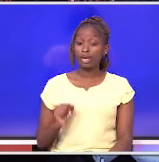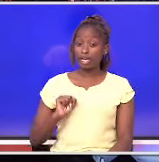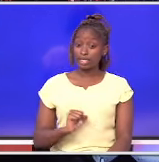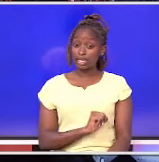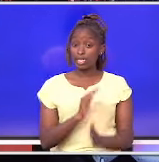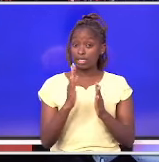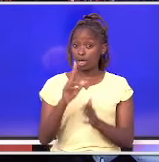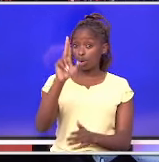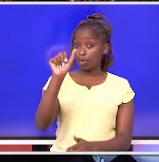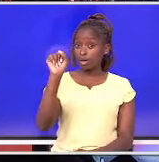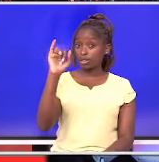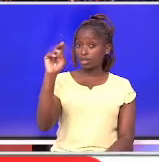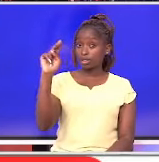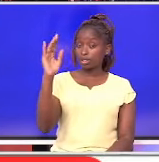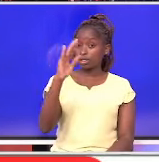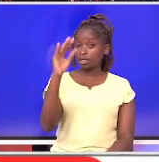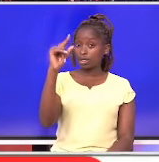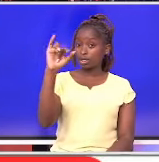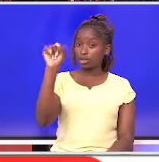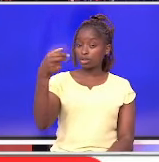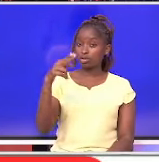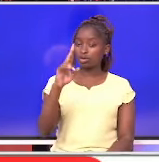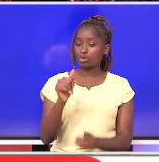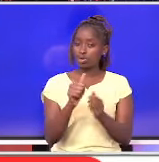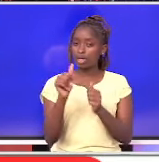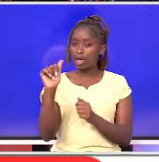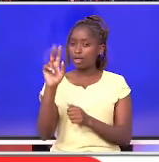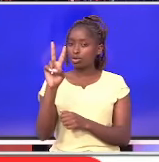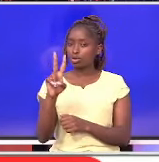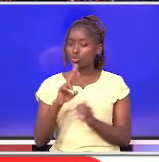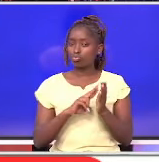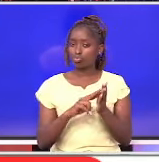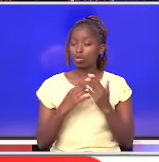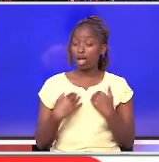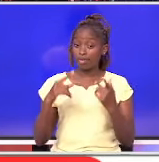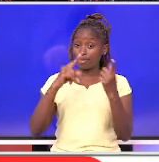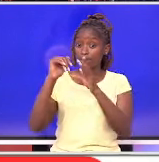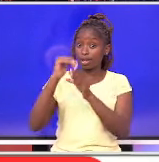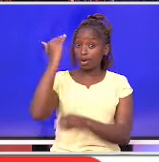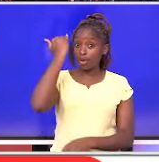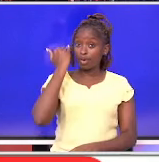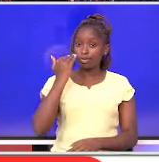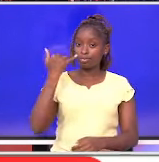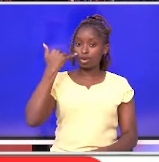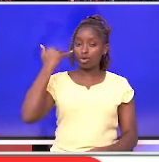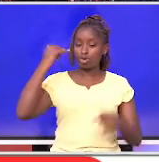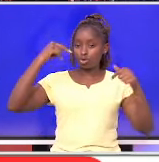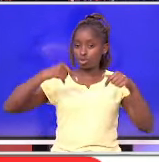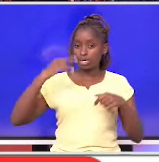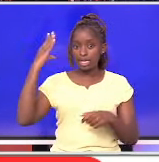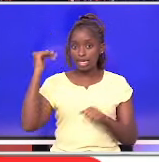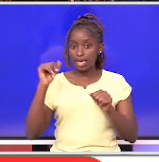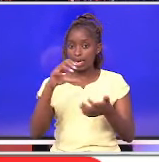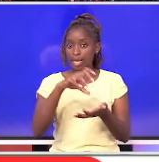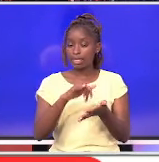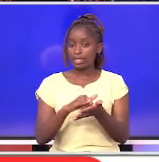Tishu Jackson Mandago pamoja na washtakiwa wengine wawili walifikishwa mbele ya mahakama ya Nakuru leo kwa kusikizwa kwa